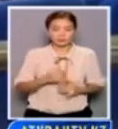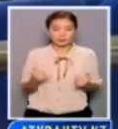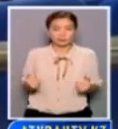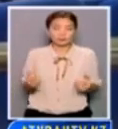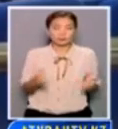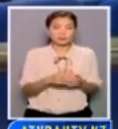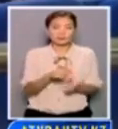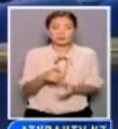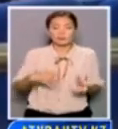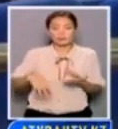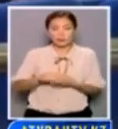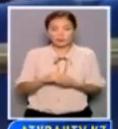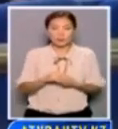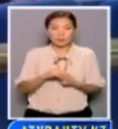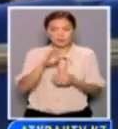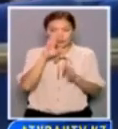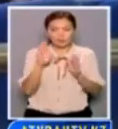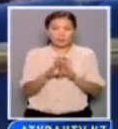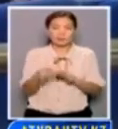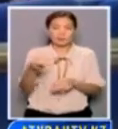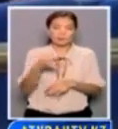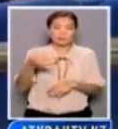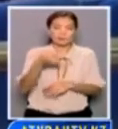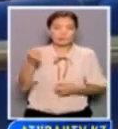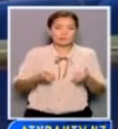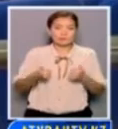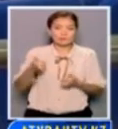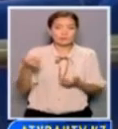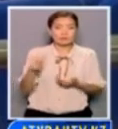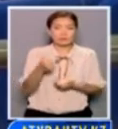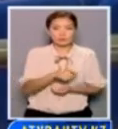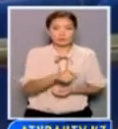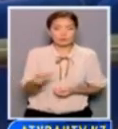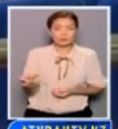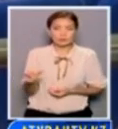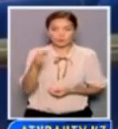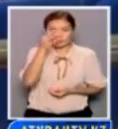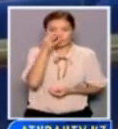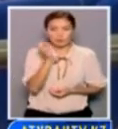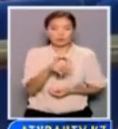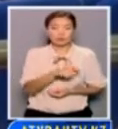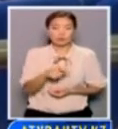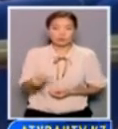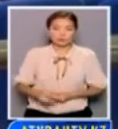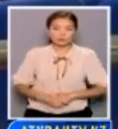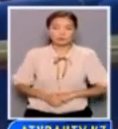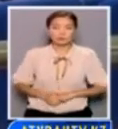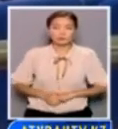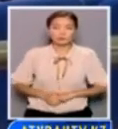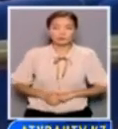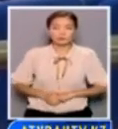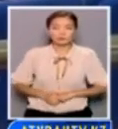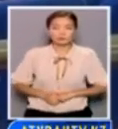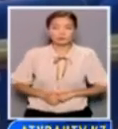Үйірме қатысушылардың бәрі де халықаралық, республикалық жүлдегерлердің бас жүлдегерлері. Енді отыратын орын осы уақытқа дейін болмаса да,